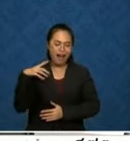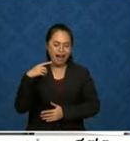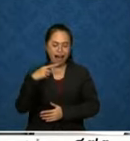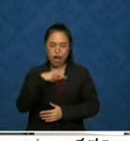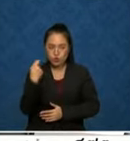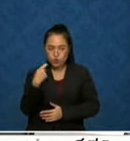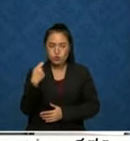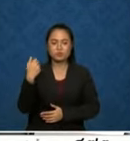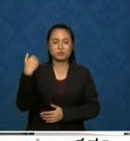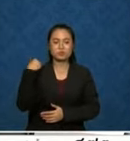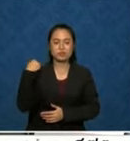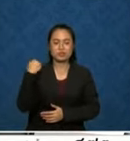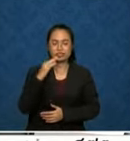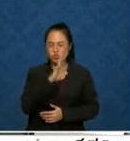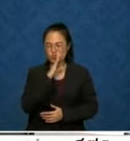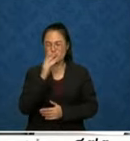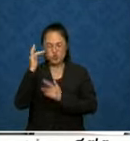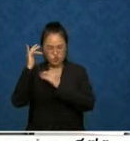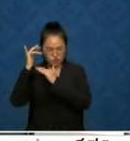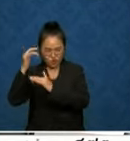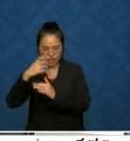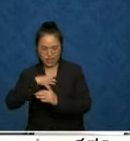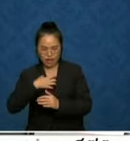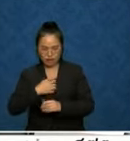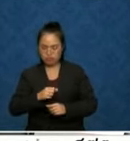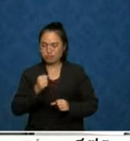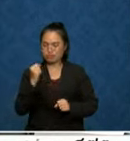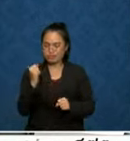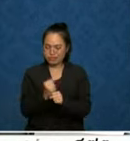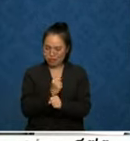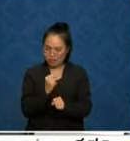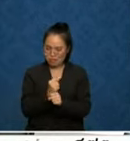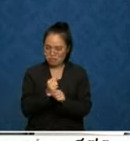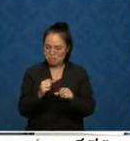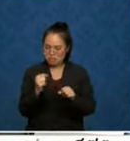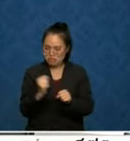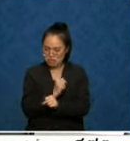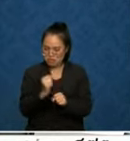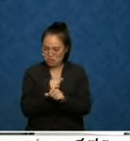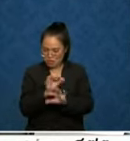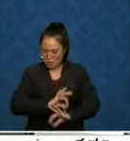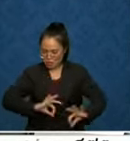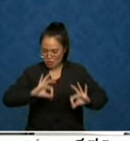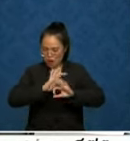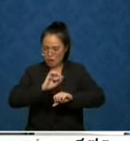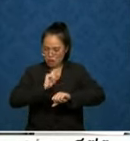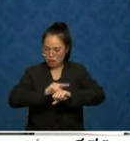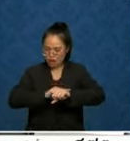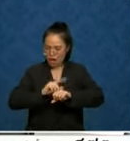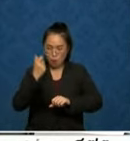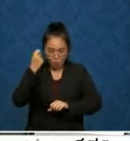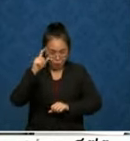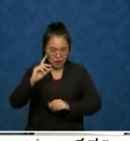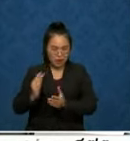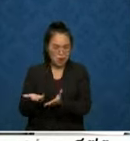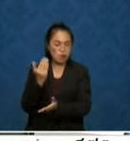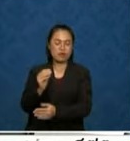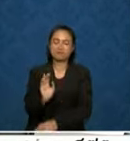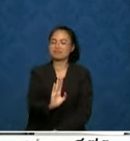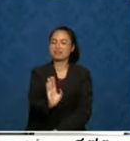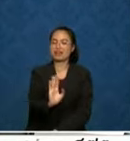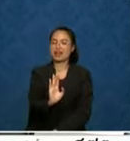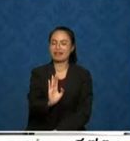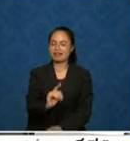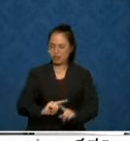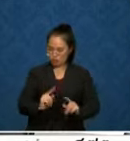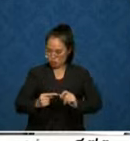มาล้วนแล้วแต่ต้องใช้เวลาไม่มีใครสามารถจะรวยได้ในชั่วข้ามคืนครับแต่คนเราสามารถถูกโก